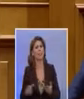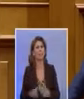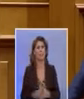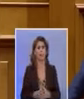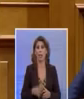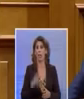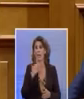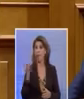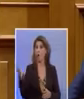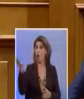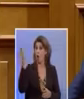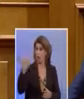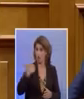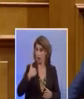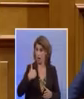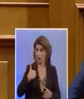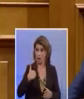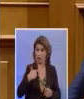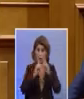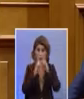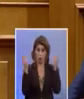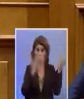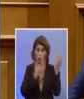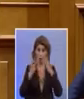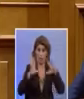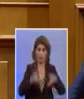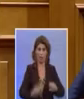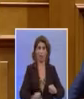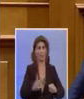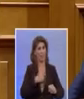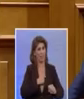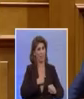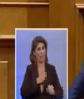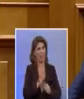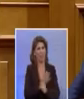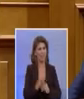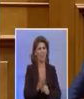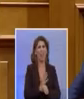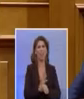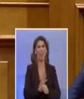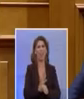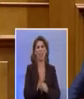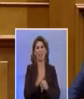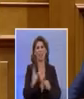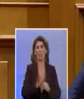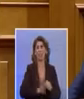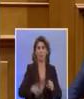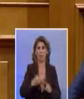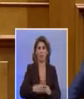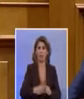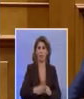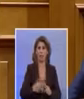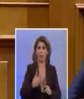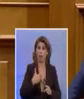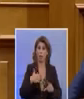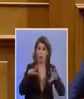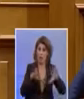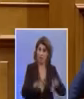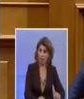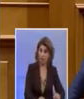Διότι όταν εγώ βρισκόμουν στις καταλήψεις, που θεωρείτε ότι διέλυσαν και παρέλυσαν τη χώρα και κατέστρεψαν, όταν εγώ ήμουν στις